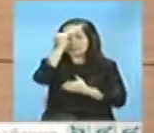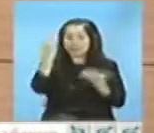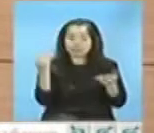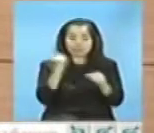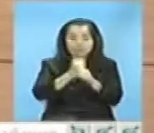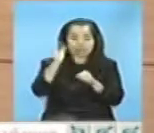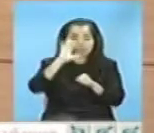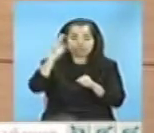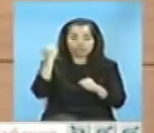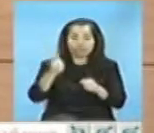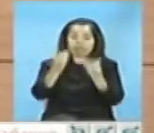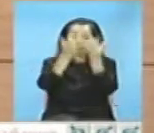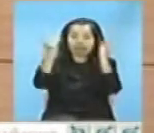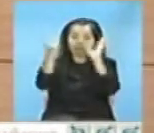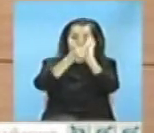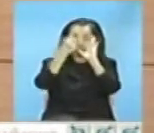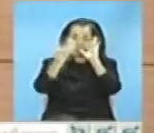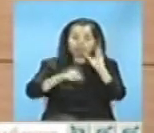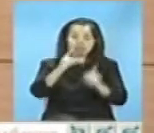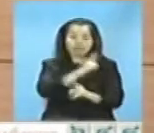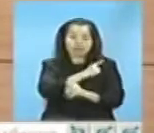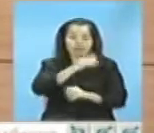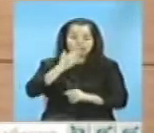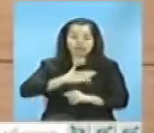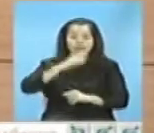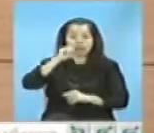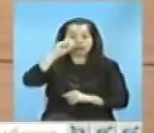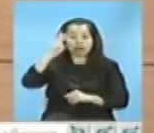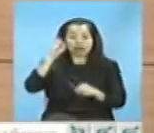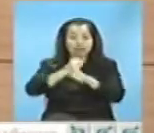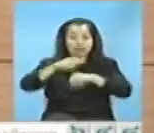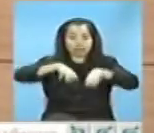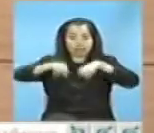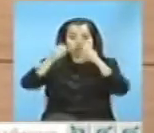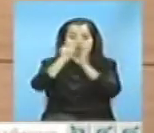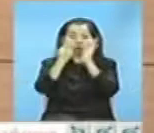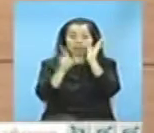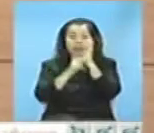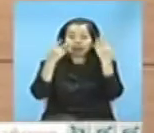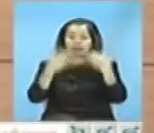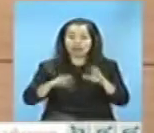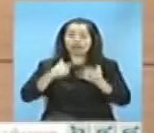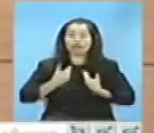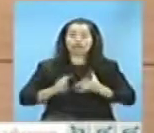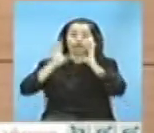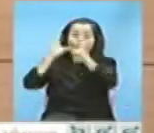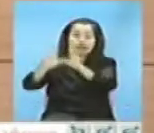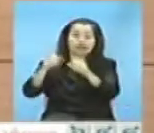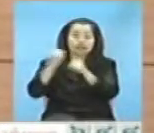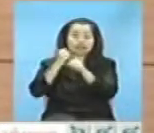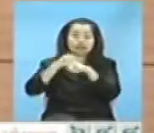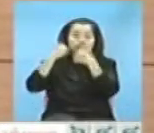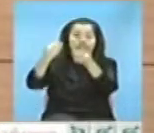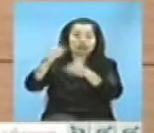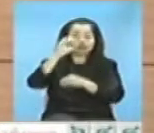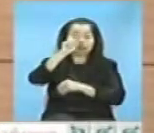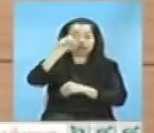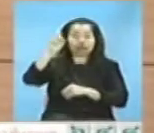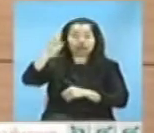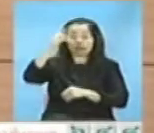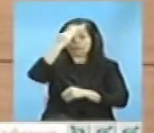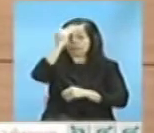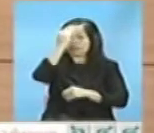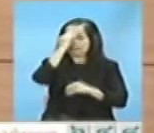ที่รัฐธรรมนูญได้กำหนดบทบาทหน้าที่และความรับผิดชอบให้เราแล้วเราโอนความหน้าที่รับผิดชอบอันนี้ไปให้ผู้อื่